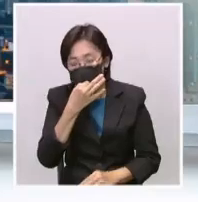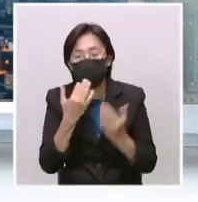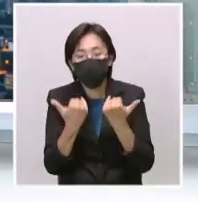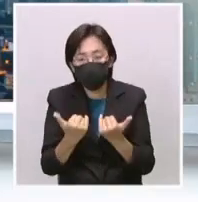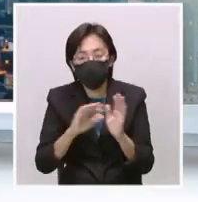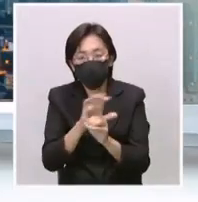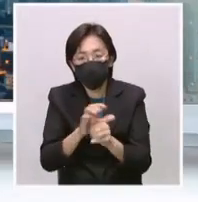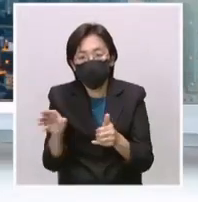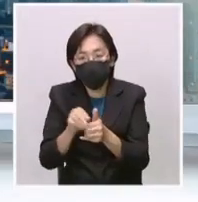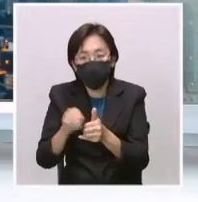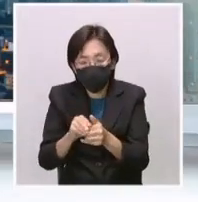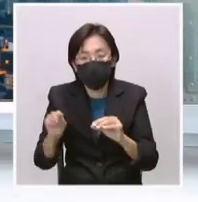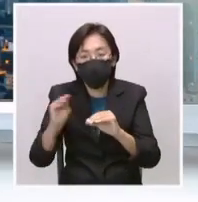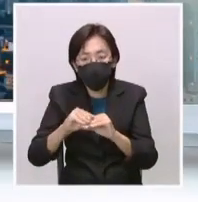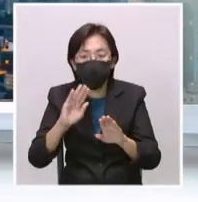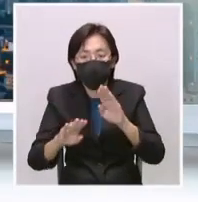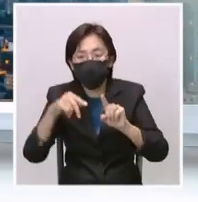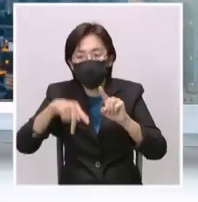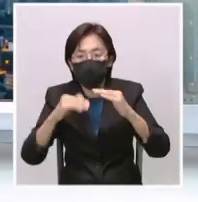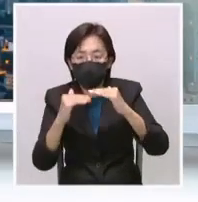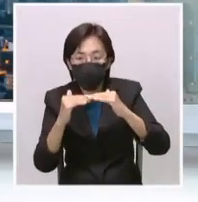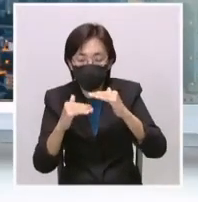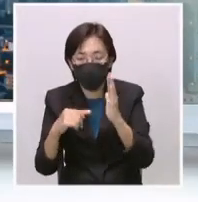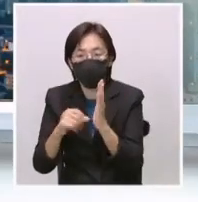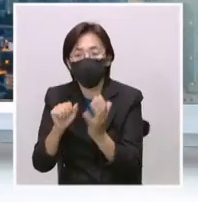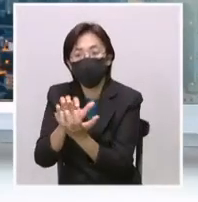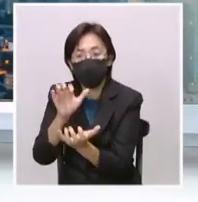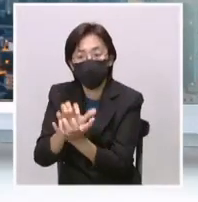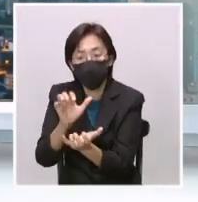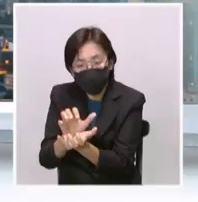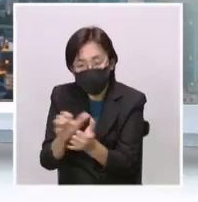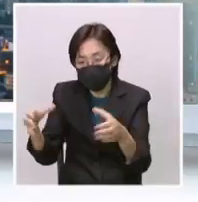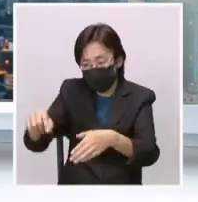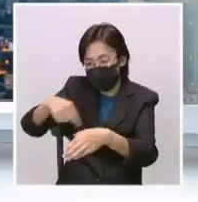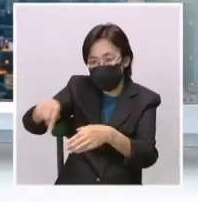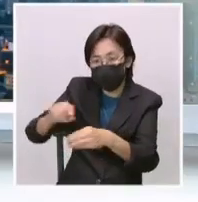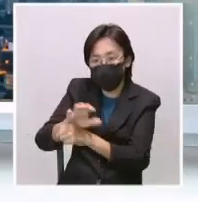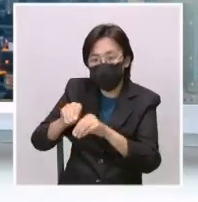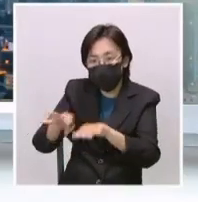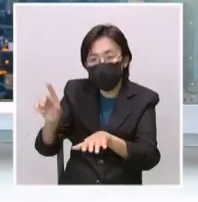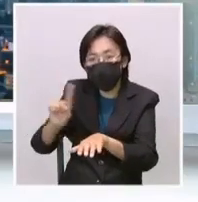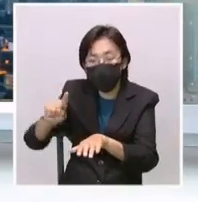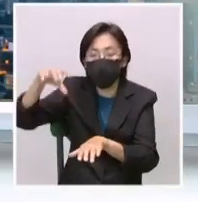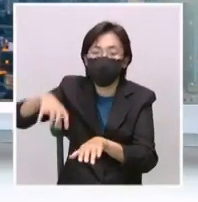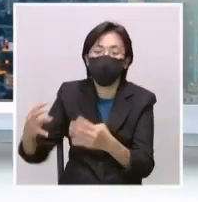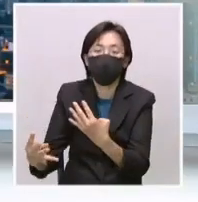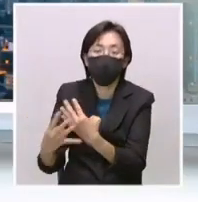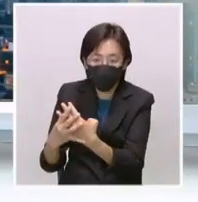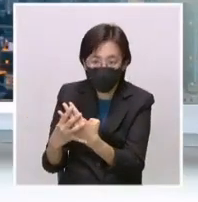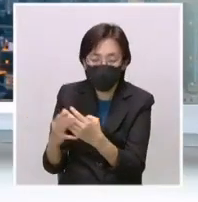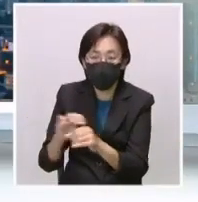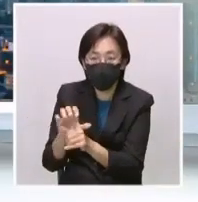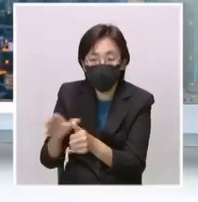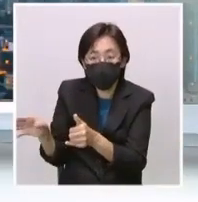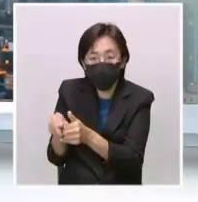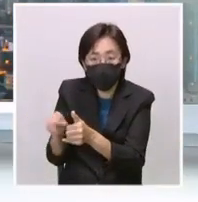เพิ่มขึ้นมาเกือบ 1,000 คนด้วยกันนะครับขณะที่สมุทรปราการก็ไปพบคลัสเตอร์หรือว่ากลุ่มก้อนการระบาดที่เรือนจำนะตอนนี้ตัวเลขที่พบขึ้นมาเนี่ยวันเ